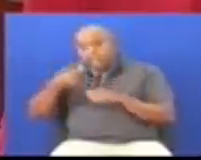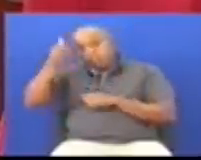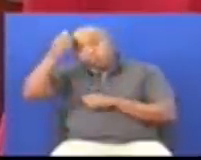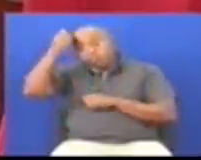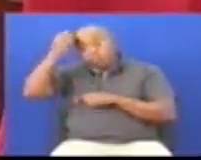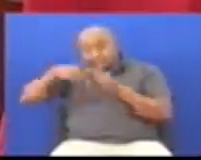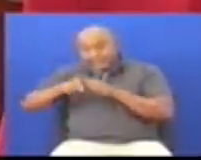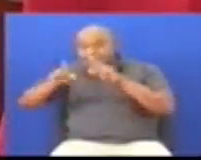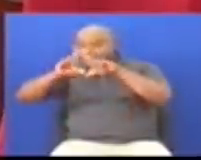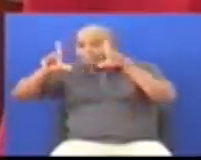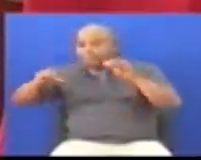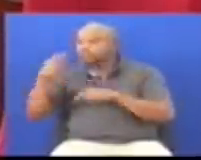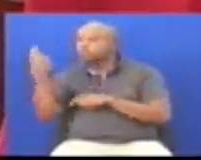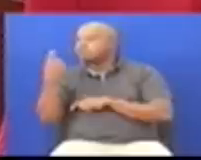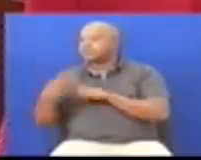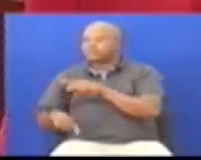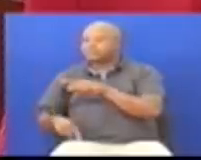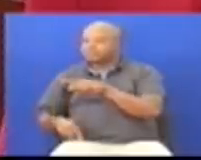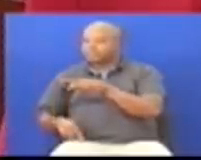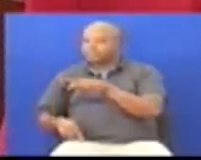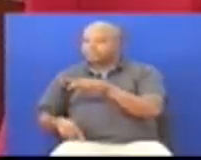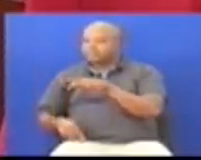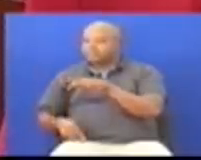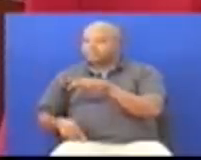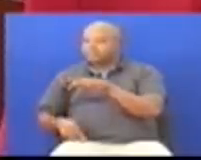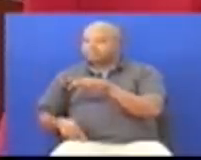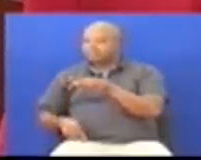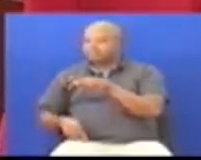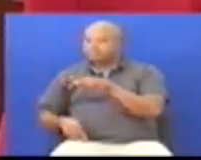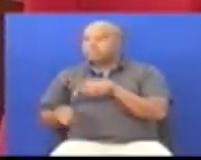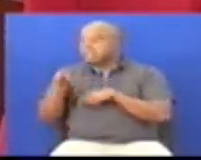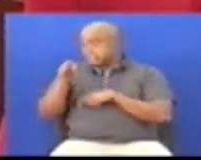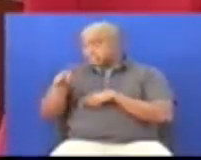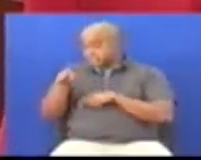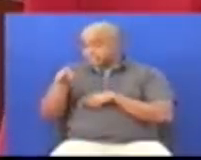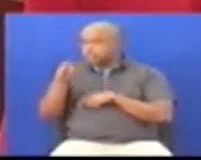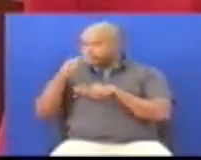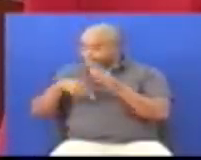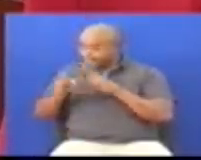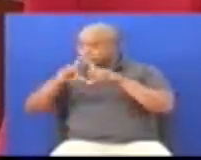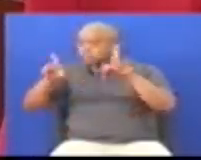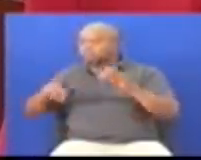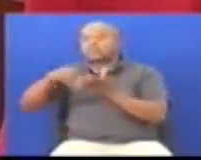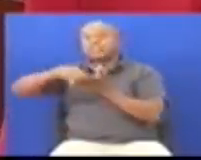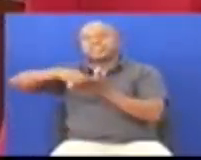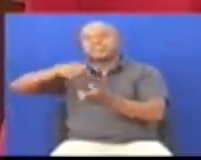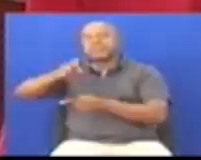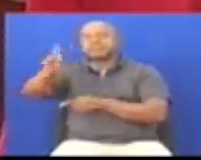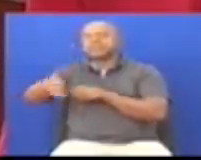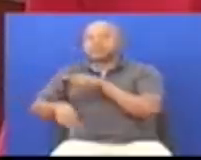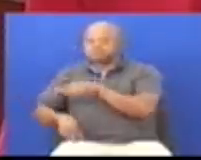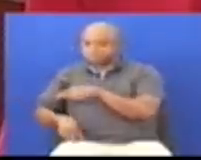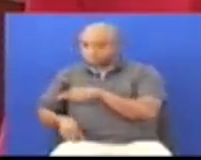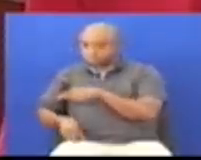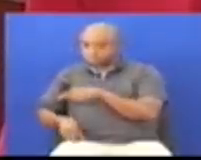zinazohusu kitambulisho ndio tuitambue kama NIDA database, ndio chenye thamani. Na